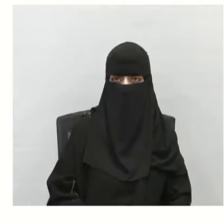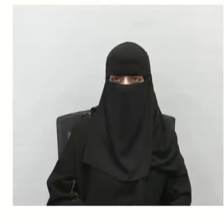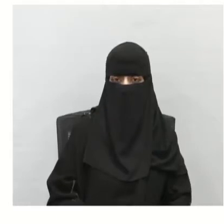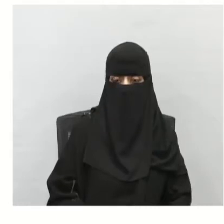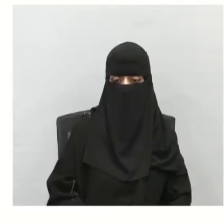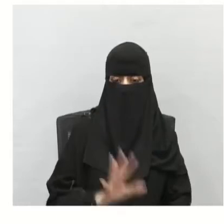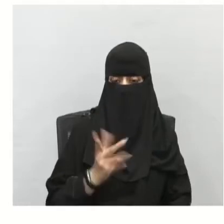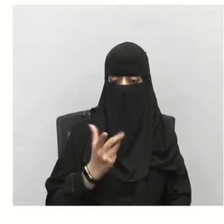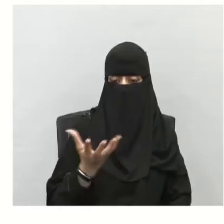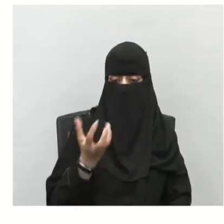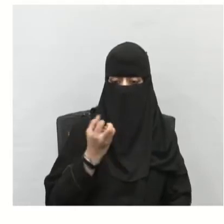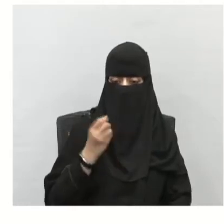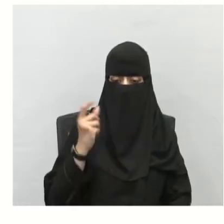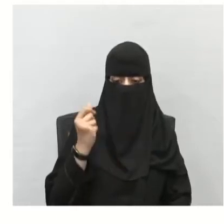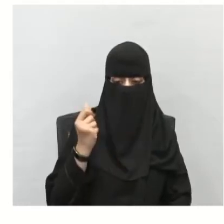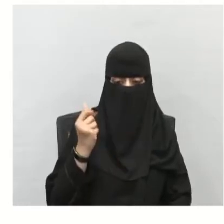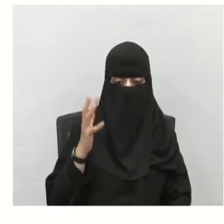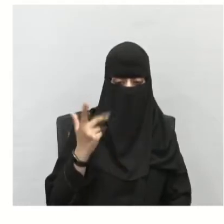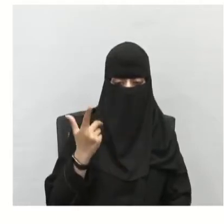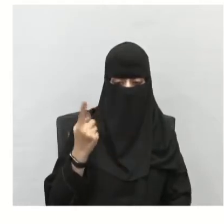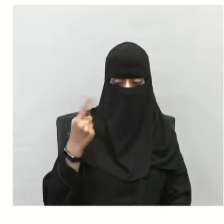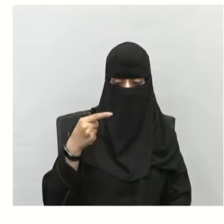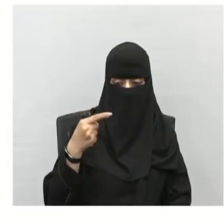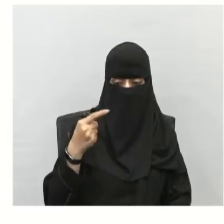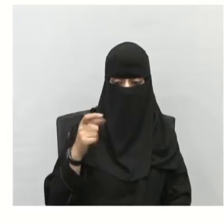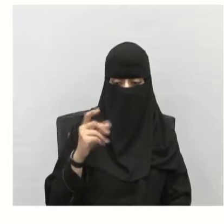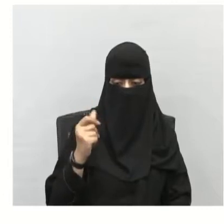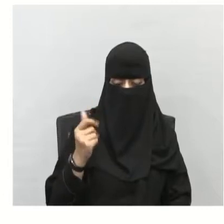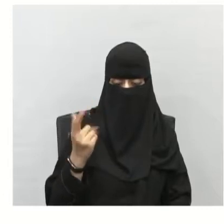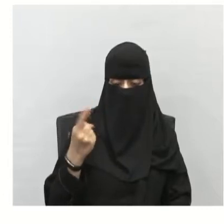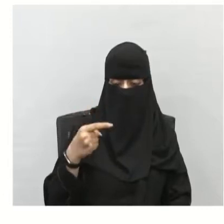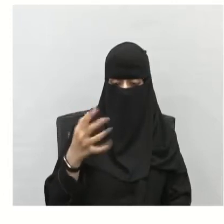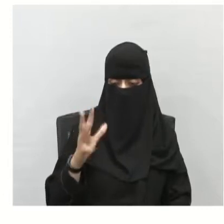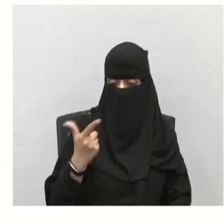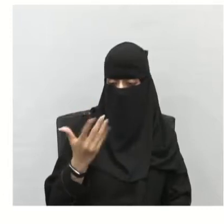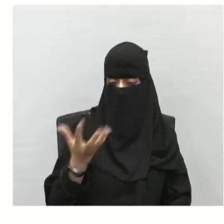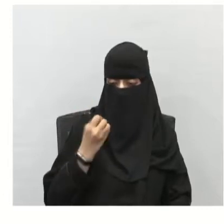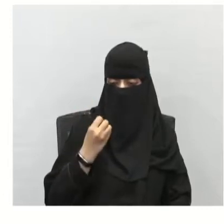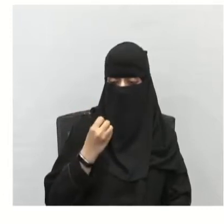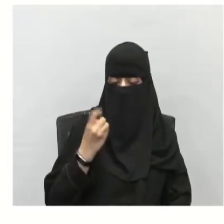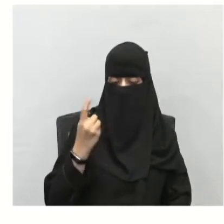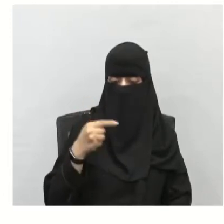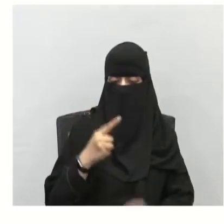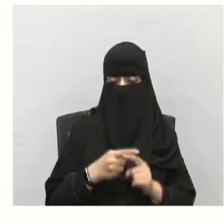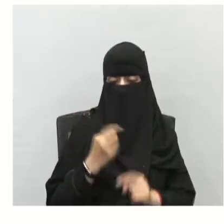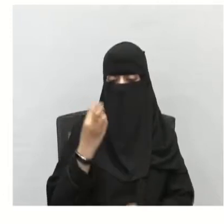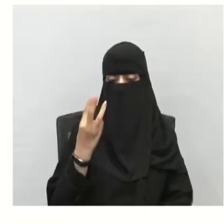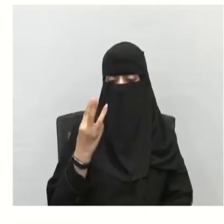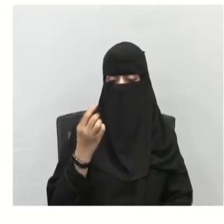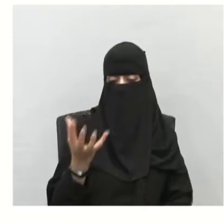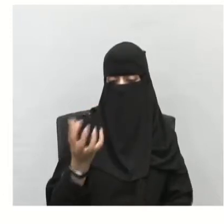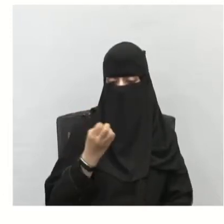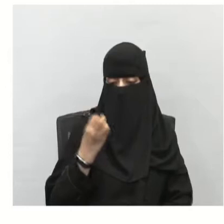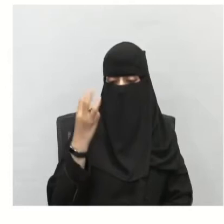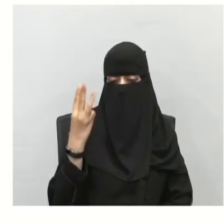إذا كم أحتاج ورقة نقدية من فئة 10؟ لاحظوا معي هنا 10 ضرب 3. أحسنتم،